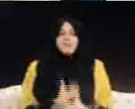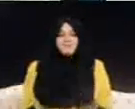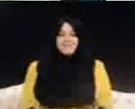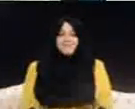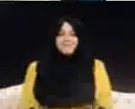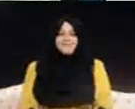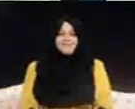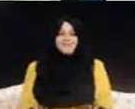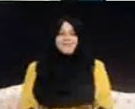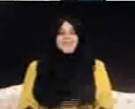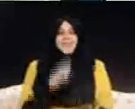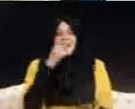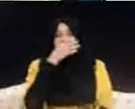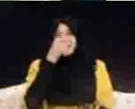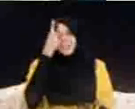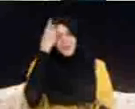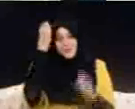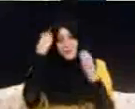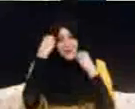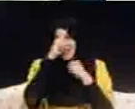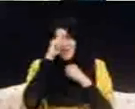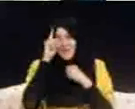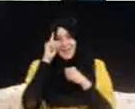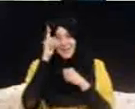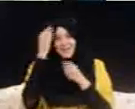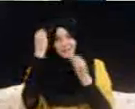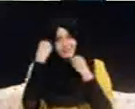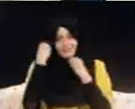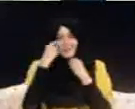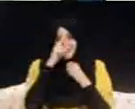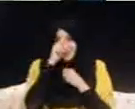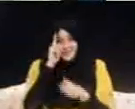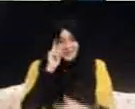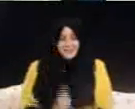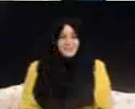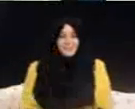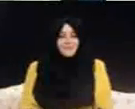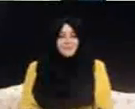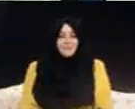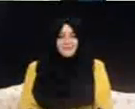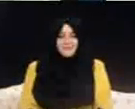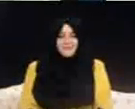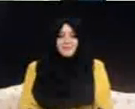الله فيكم وربي يجازيكم إن شاء الله. آمين. السلام عليكم. السلامة.